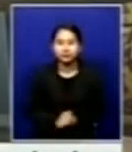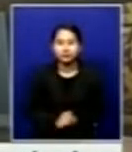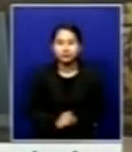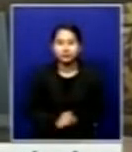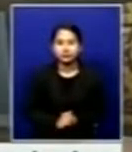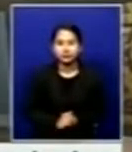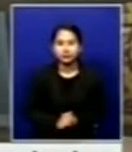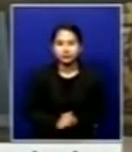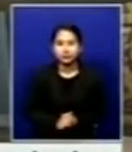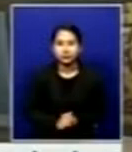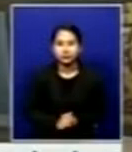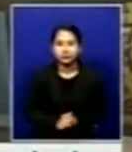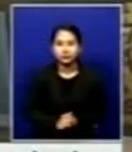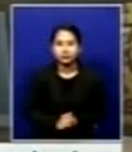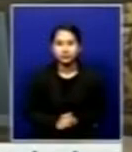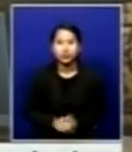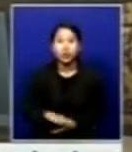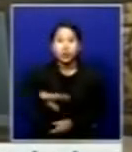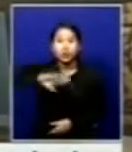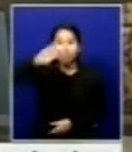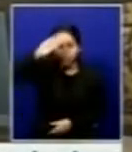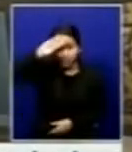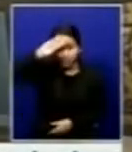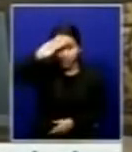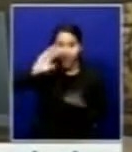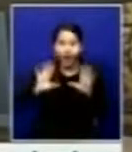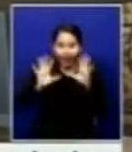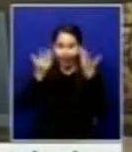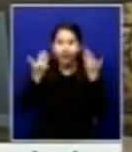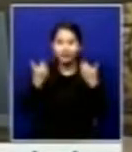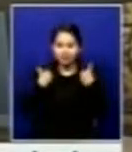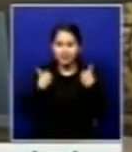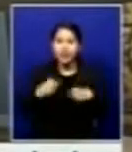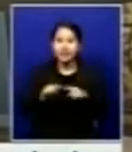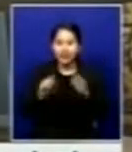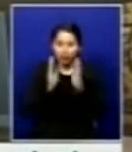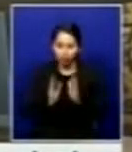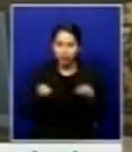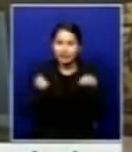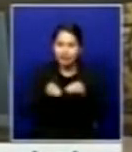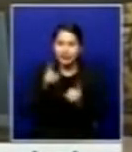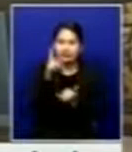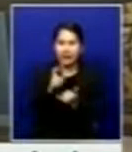ในการใช้รักษาโรคโรคหายครับแต่คนกำลังจะตายครับ